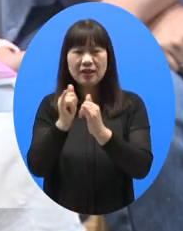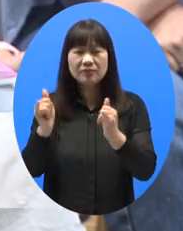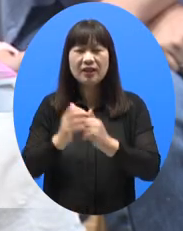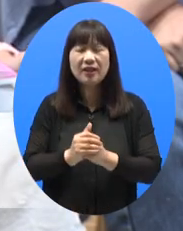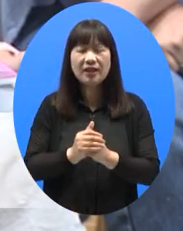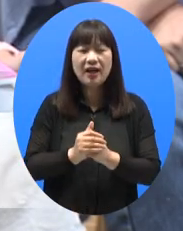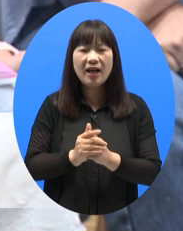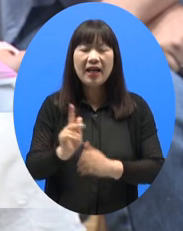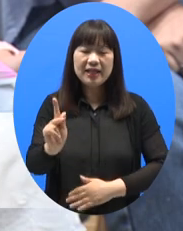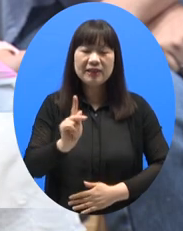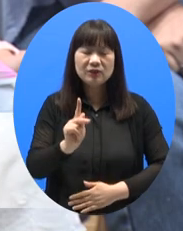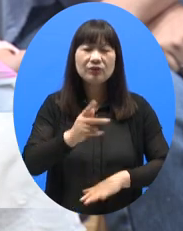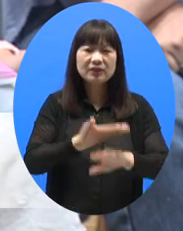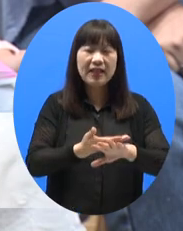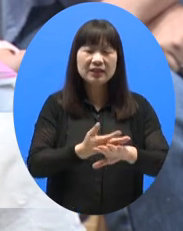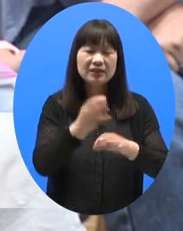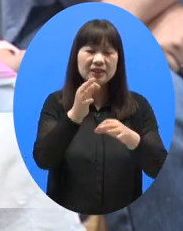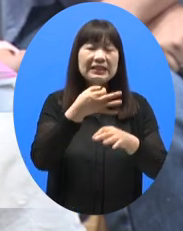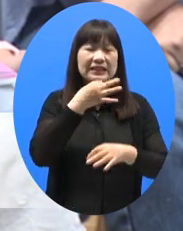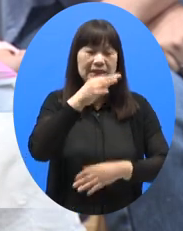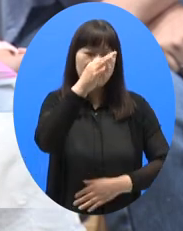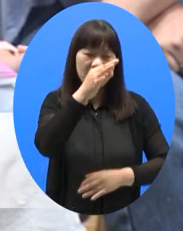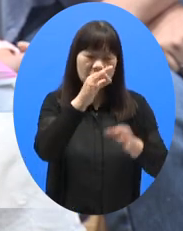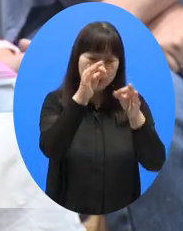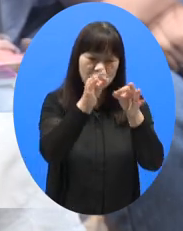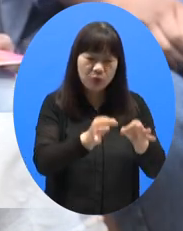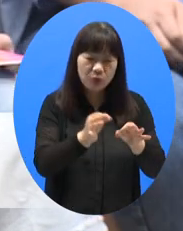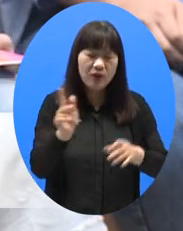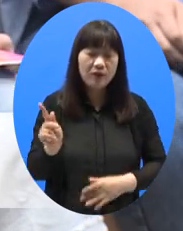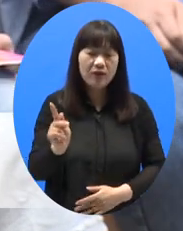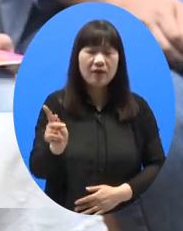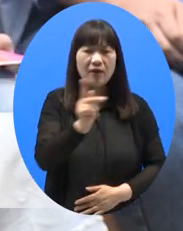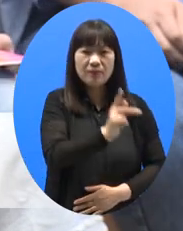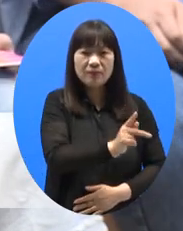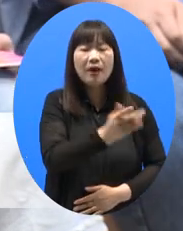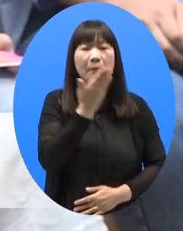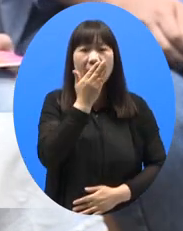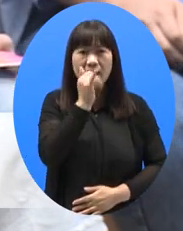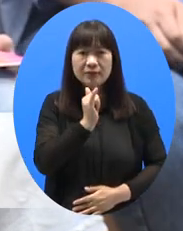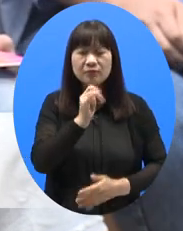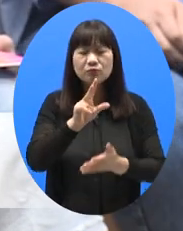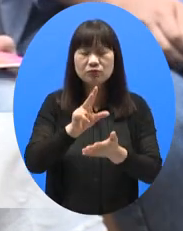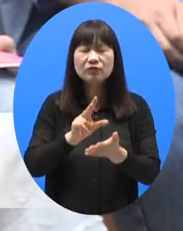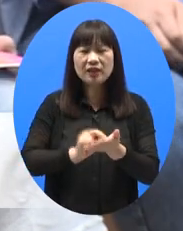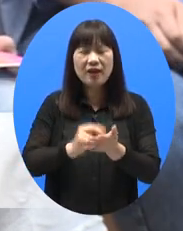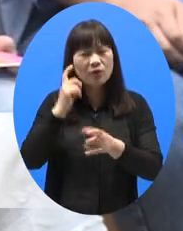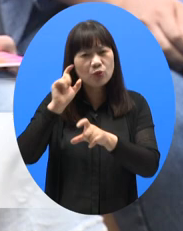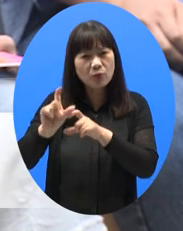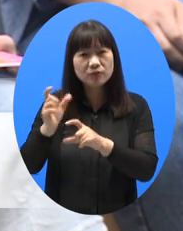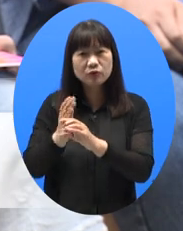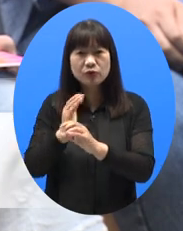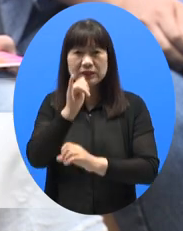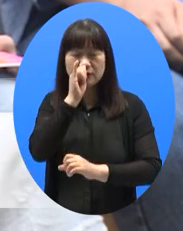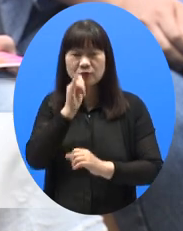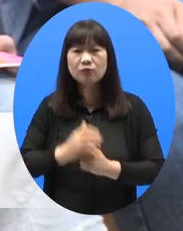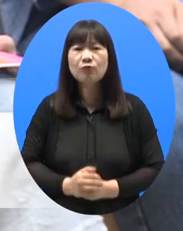갈아타기 하는 방법을 여러 가지로 강구를 하고 있다는 말씀을 드리고요. 경기도에서 이런 문제에 대해서